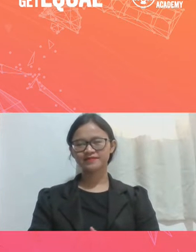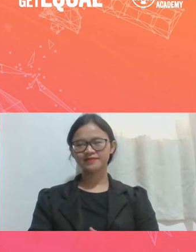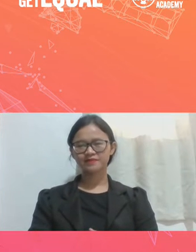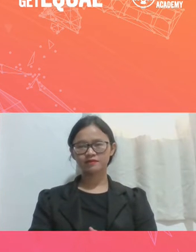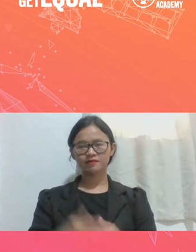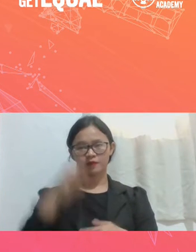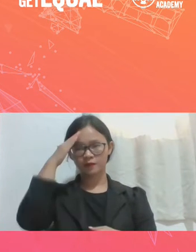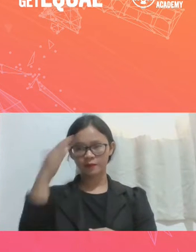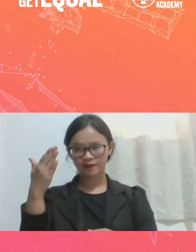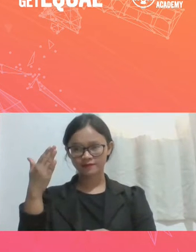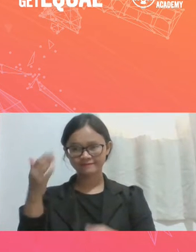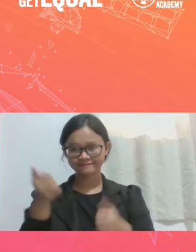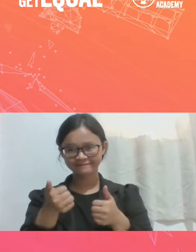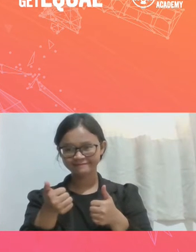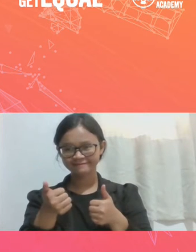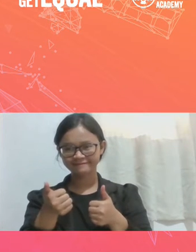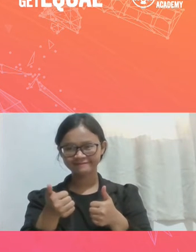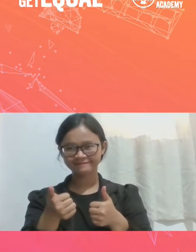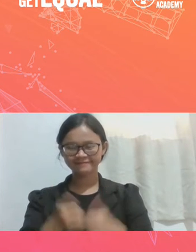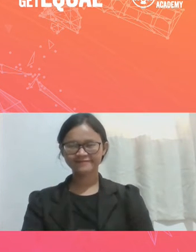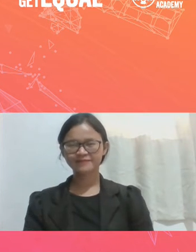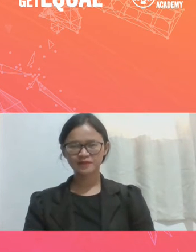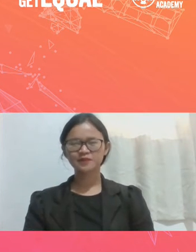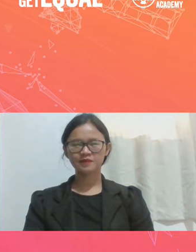Apa kabar nih? Selamat sore.